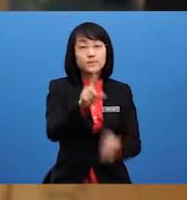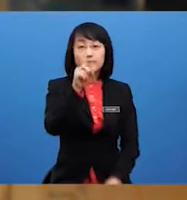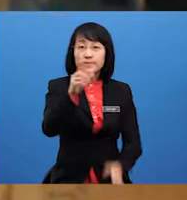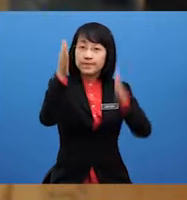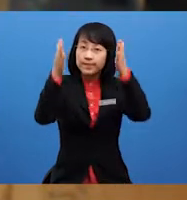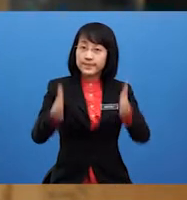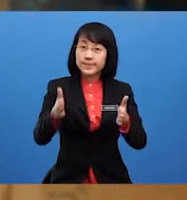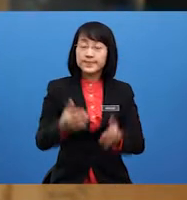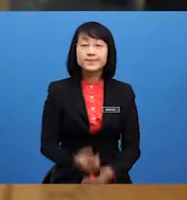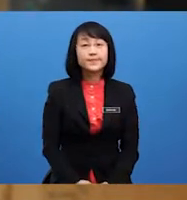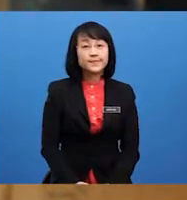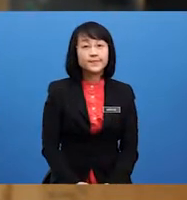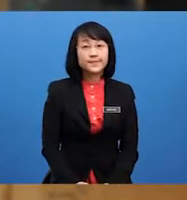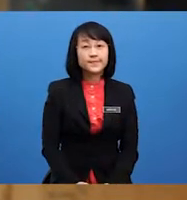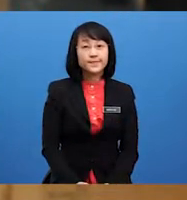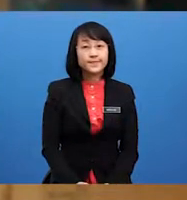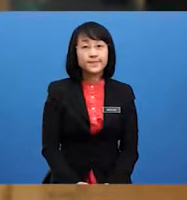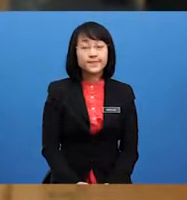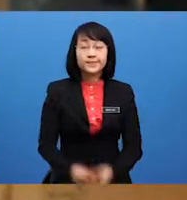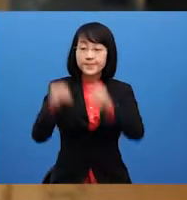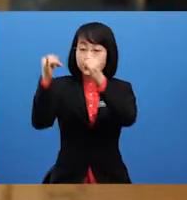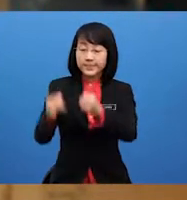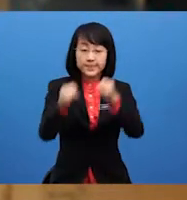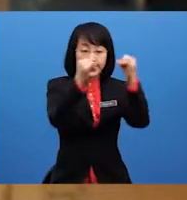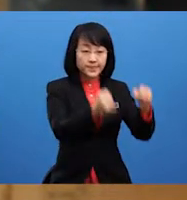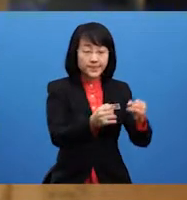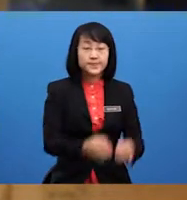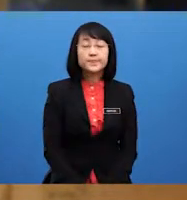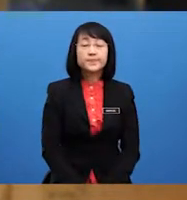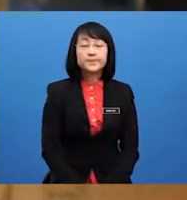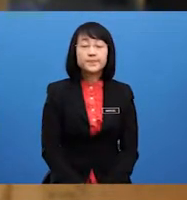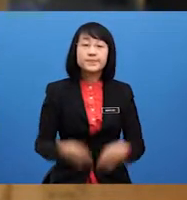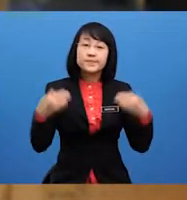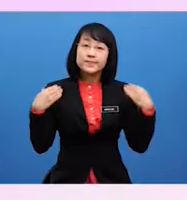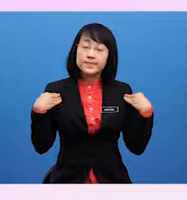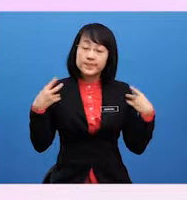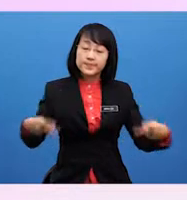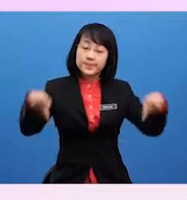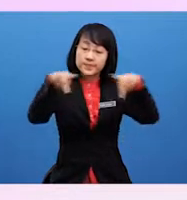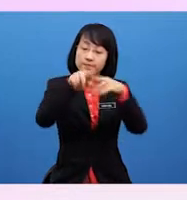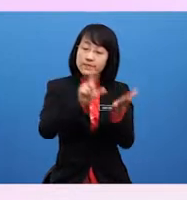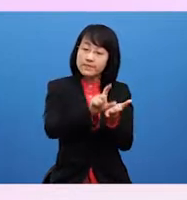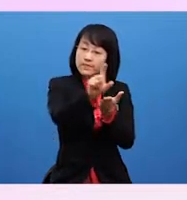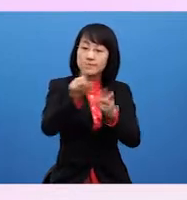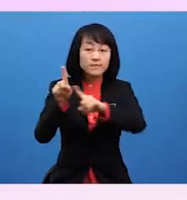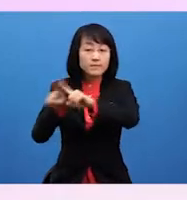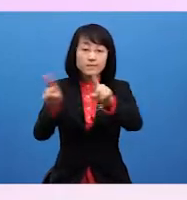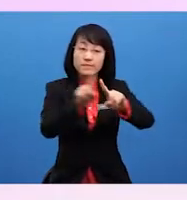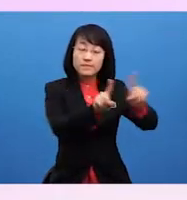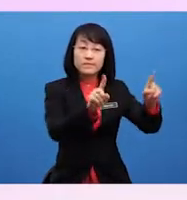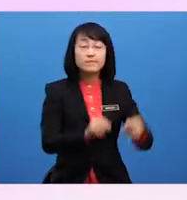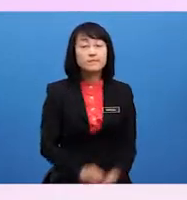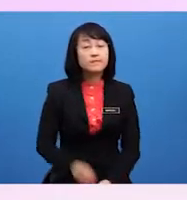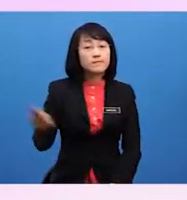individu. Individu yang berbeza mempunyai keperluan kalori yang berbeza. Antara faktor ini